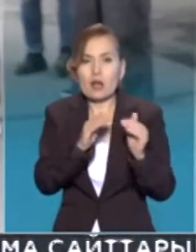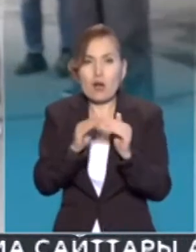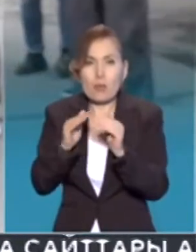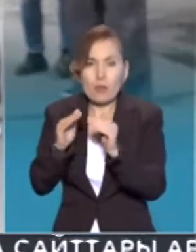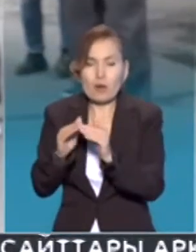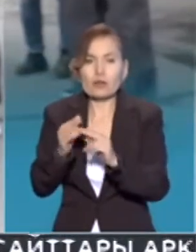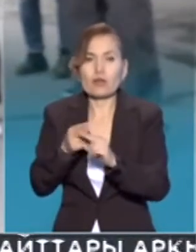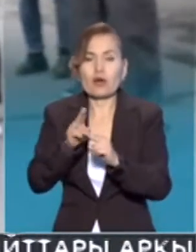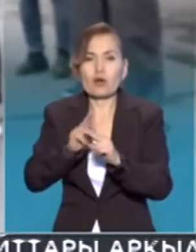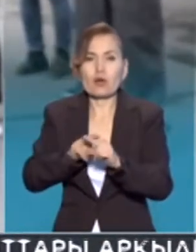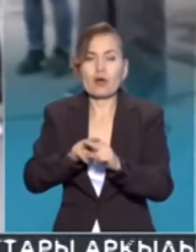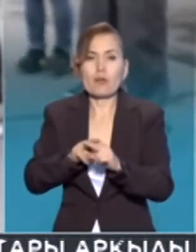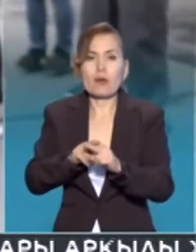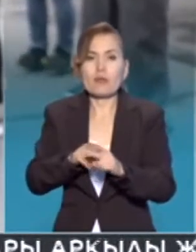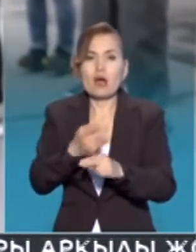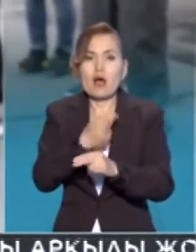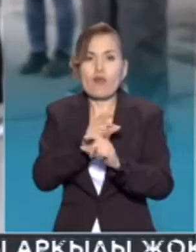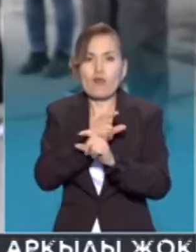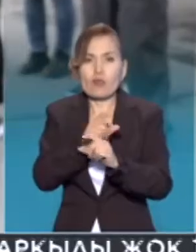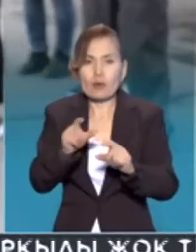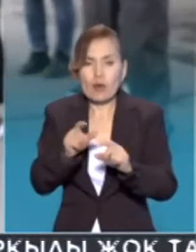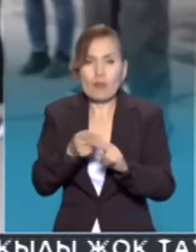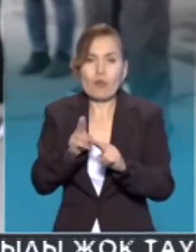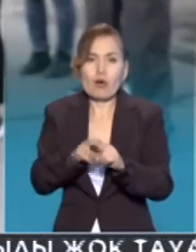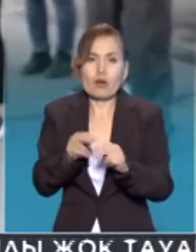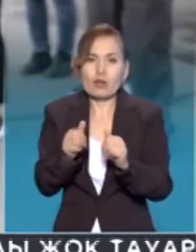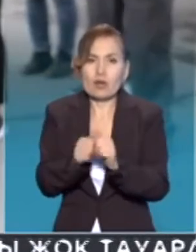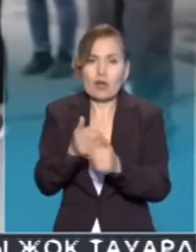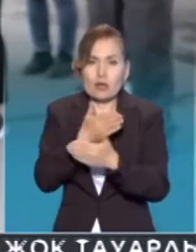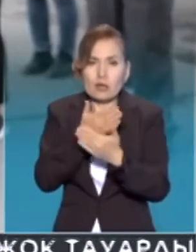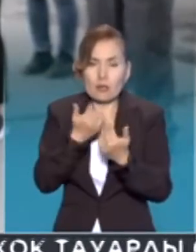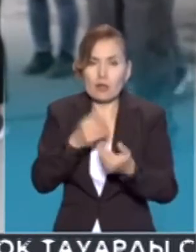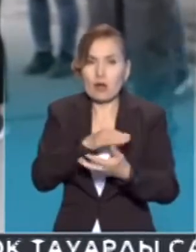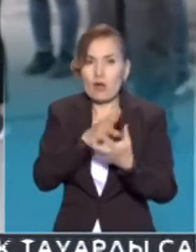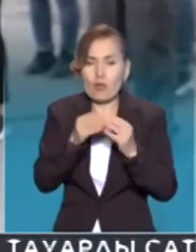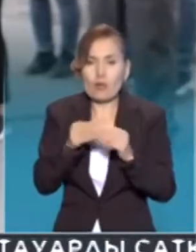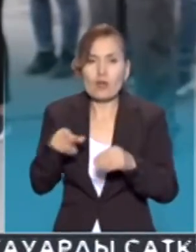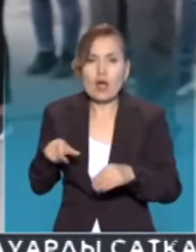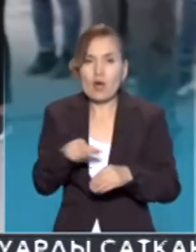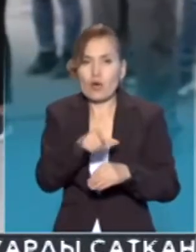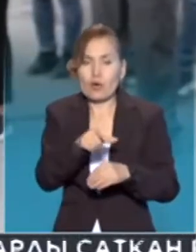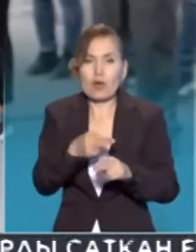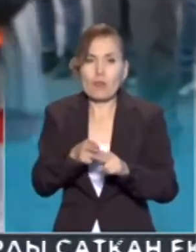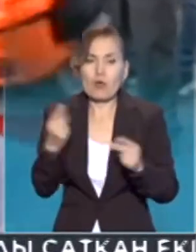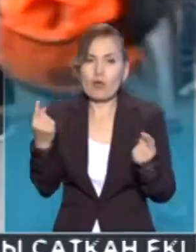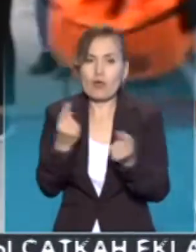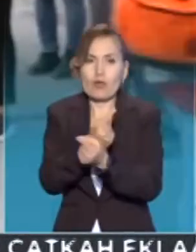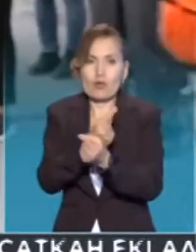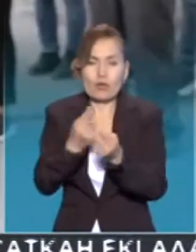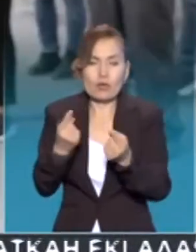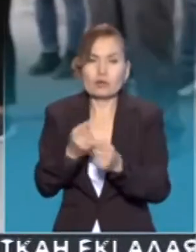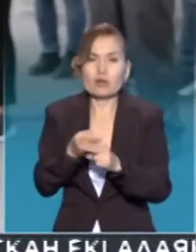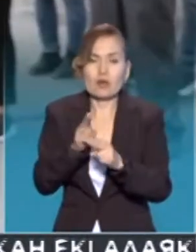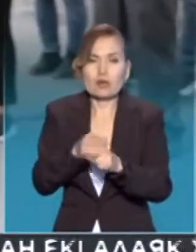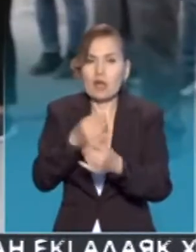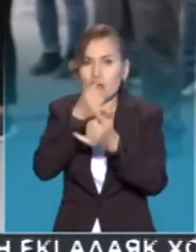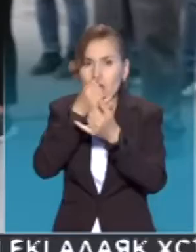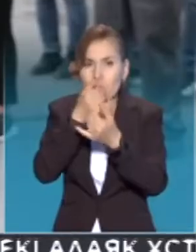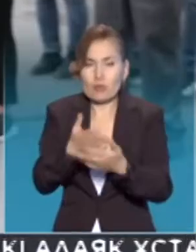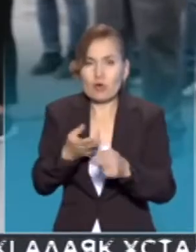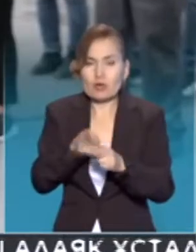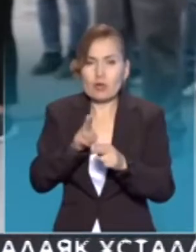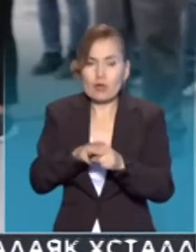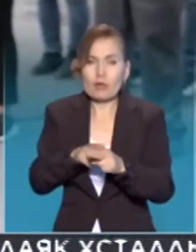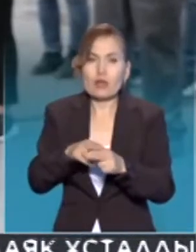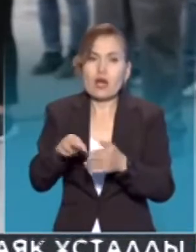үйлер мен әлеуметтік нысандарға бір ғана жолмен кіреміз. Көлік кептелісі пайда болды. Басымызға салмасын, ертең бір жағдай бола қалса,